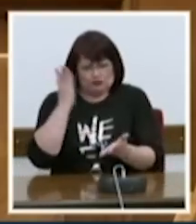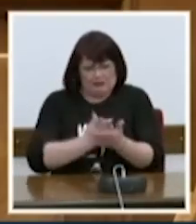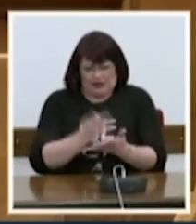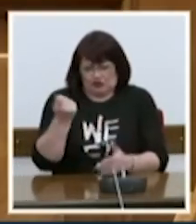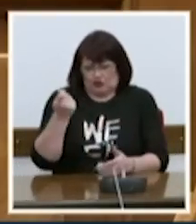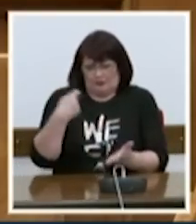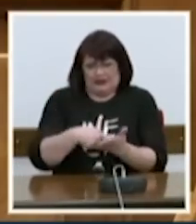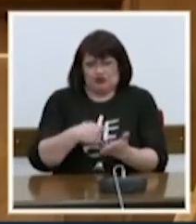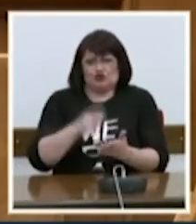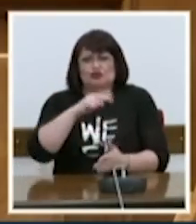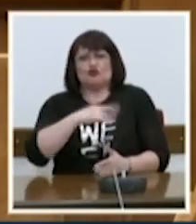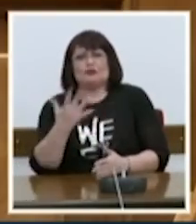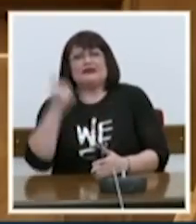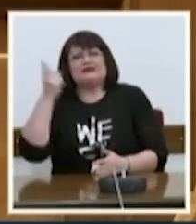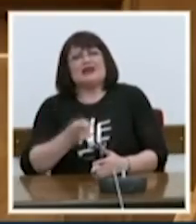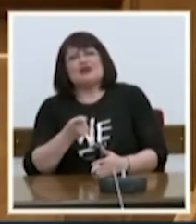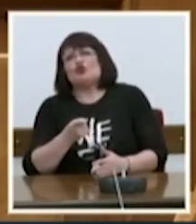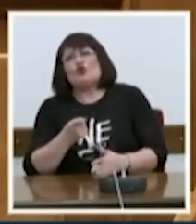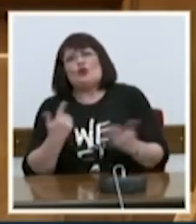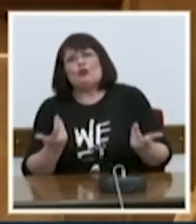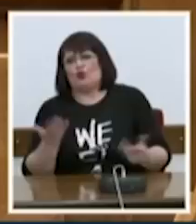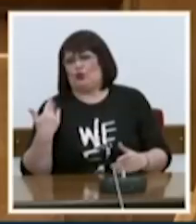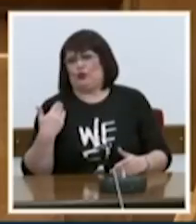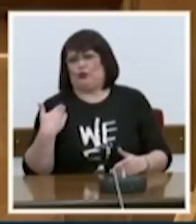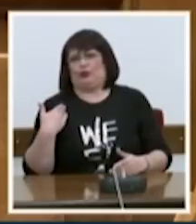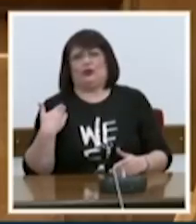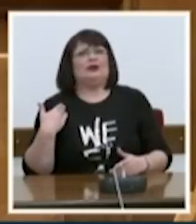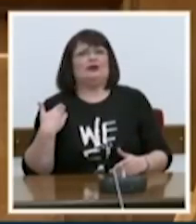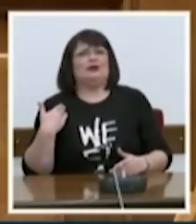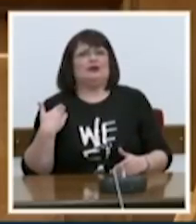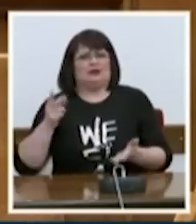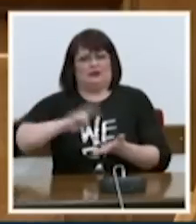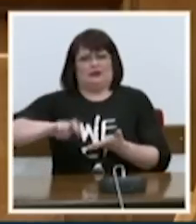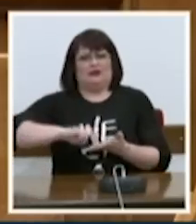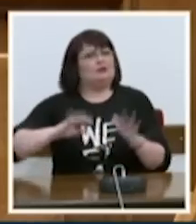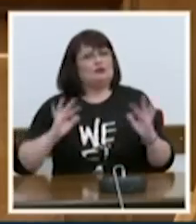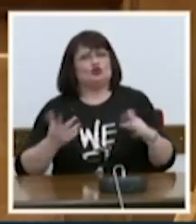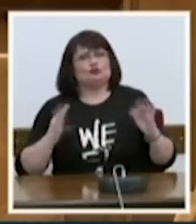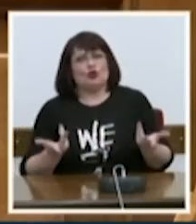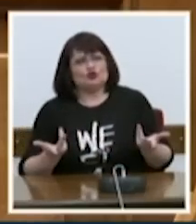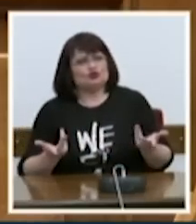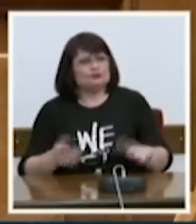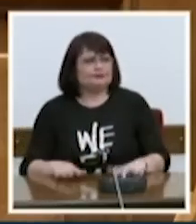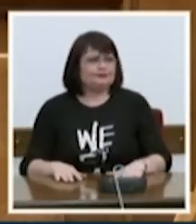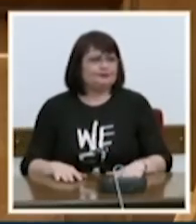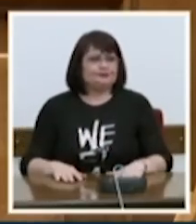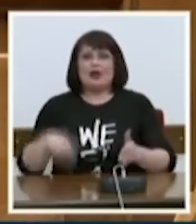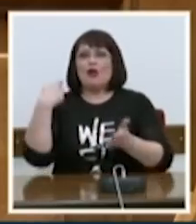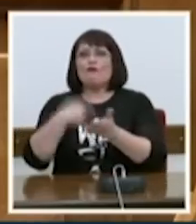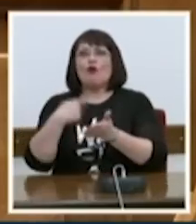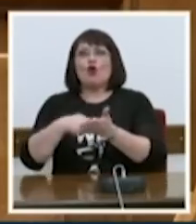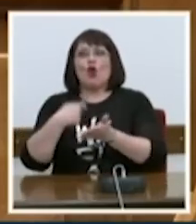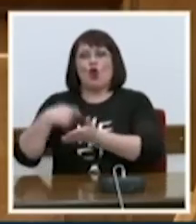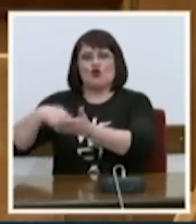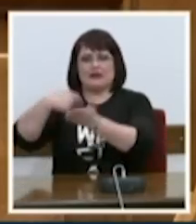από 25% την τελευταία δεκαπενταετία, όταν η εκτείναξη της φορολογίας με